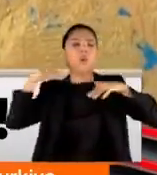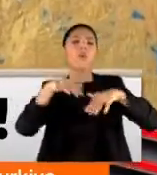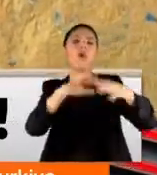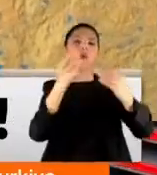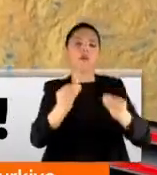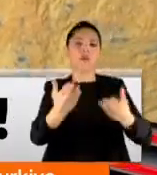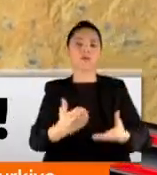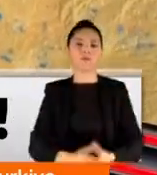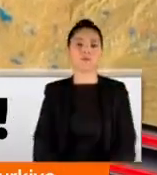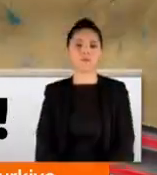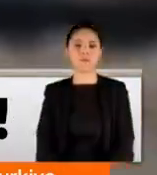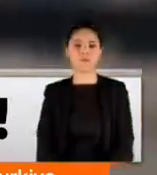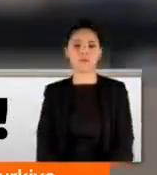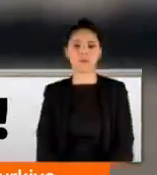kaldı.